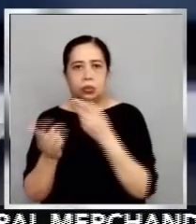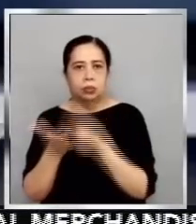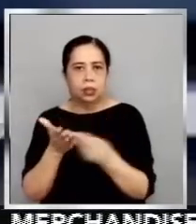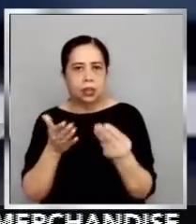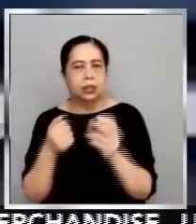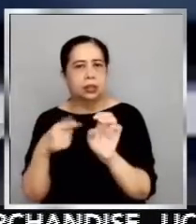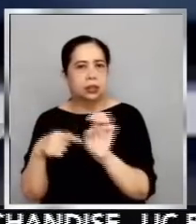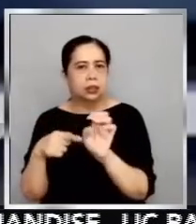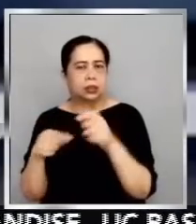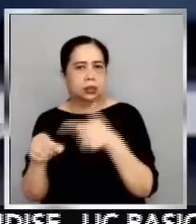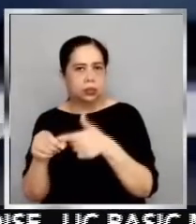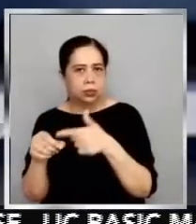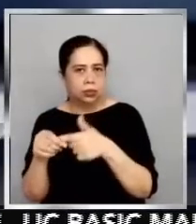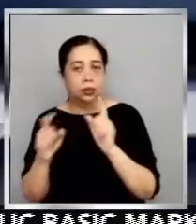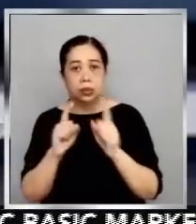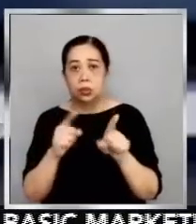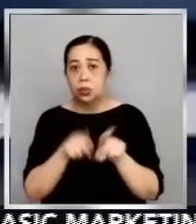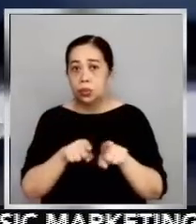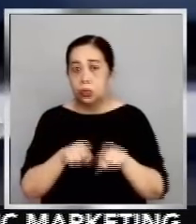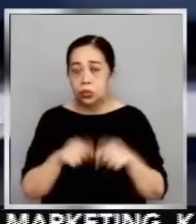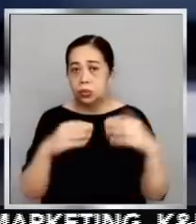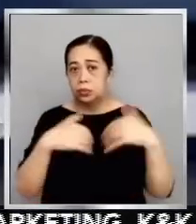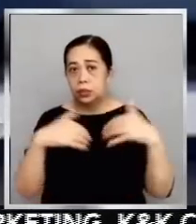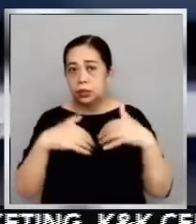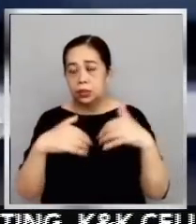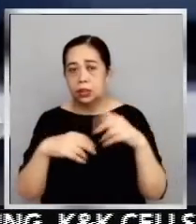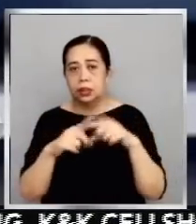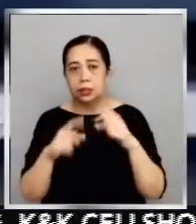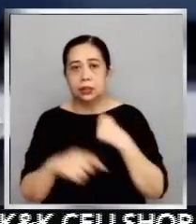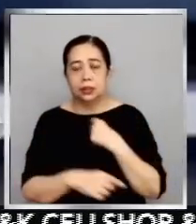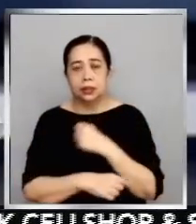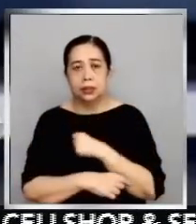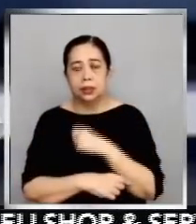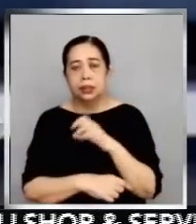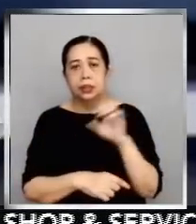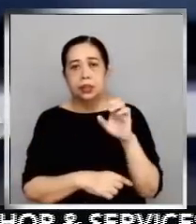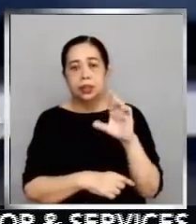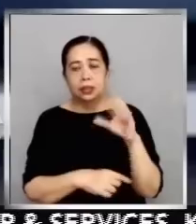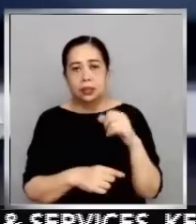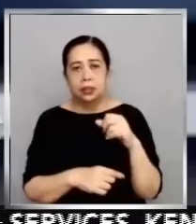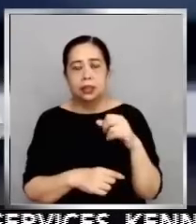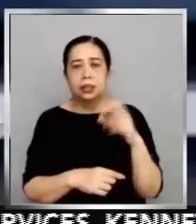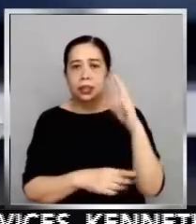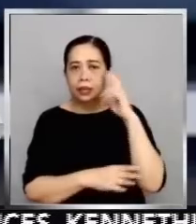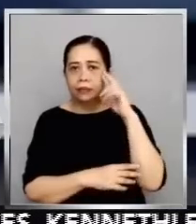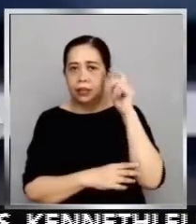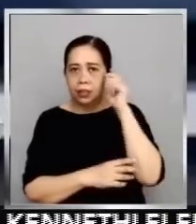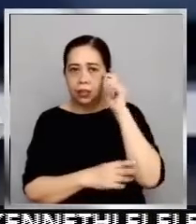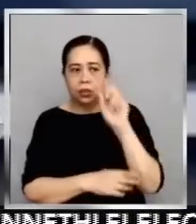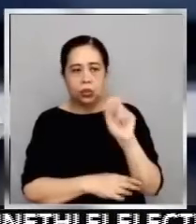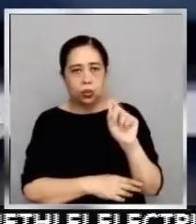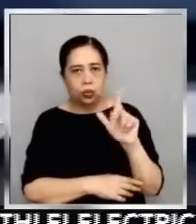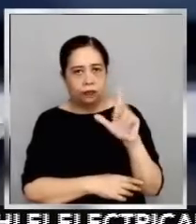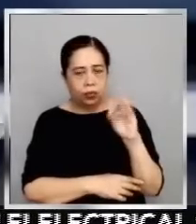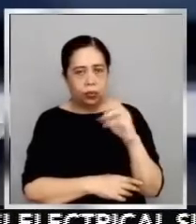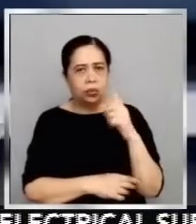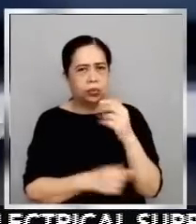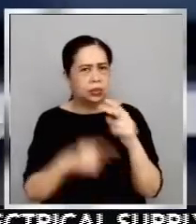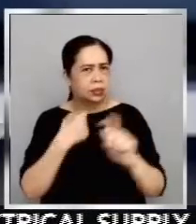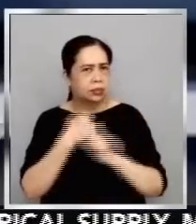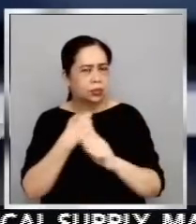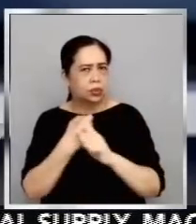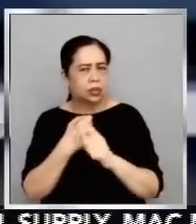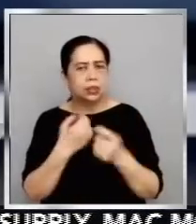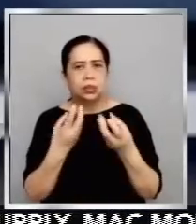fuel. At napag-usapan daw ito sa pulong ng NEA at ni Senate Energy Committee Chairman Rafi Tulfo bilang pansamantalang solusyon sa power